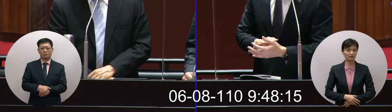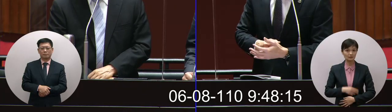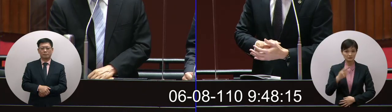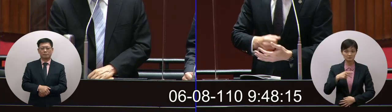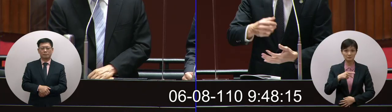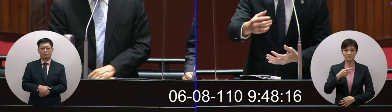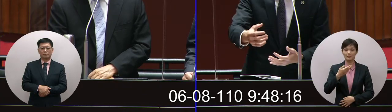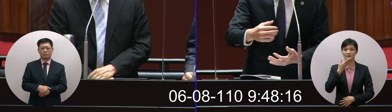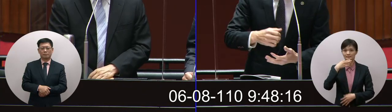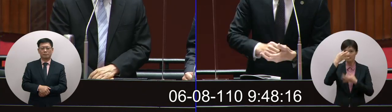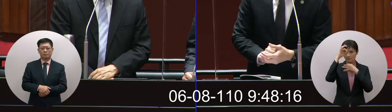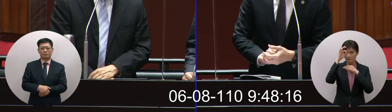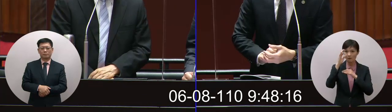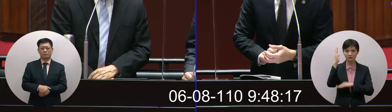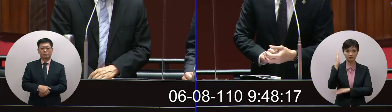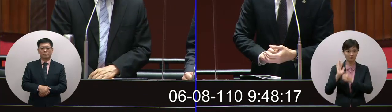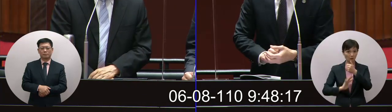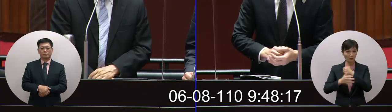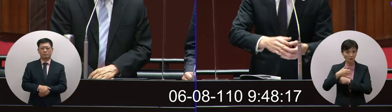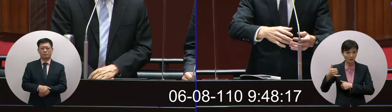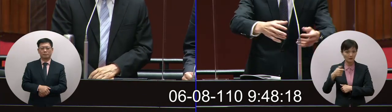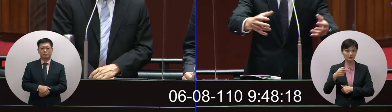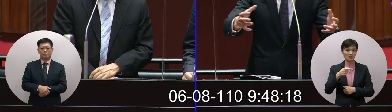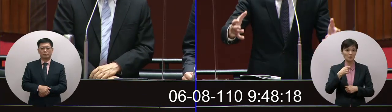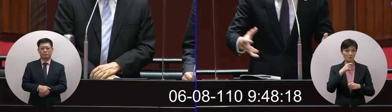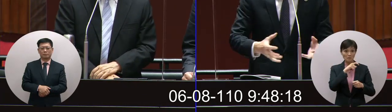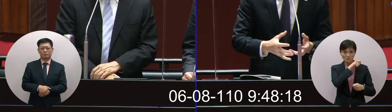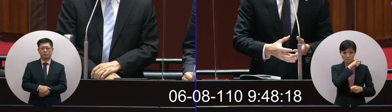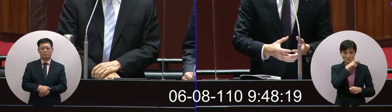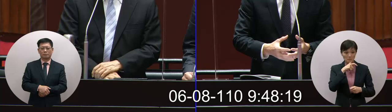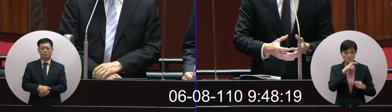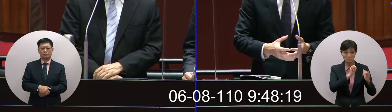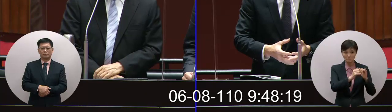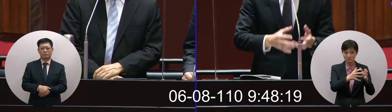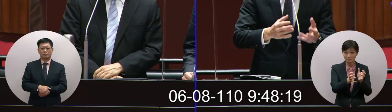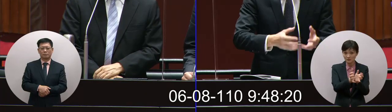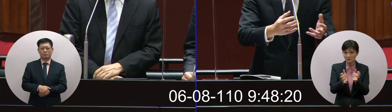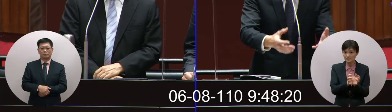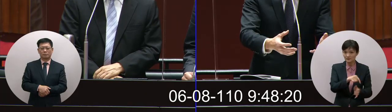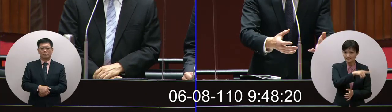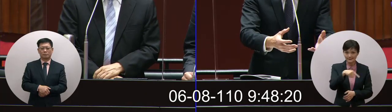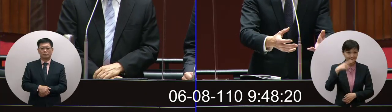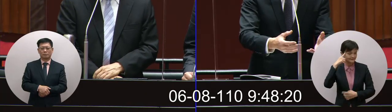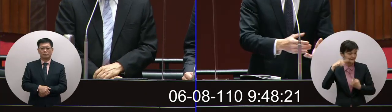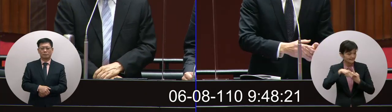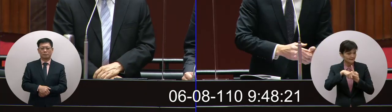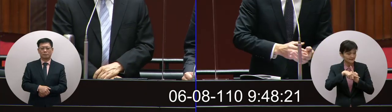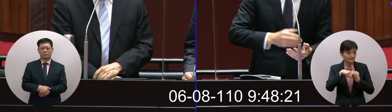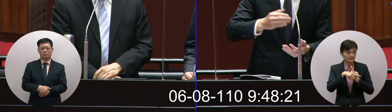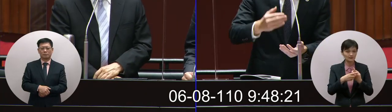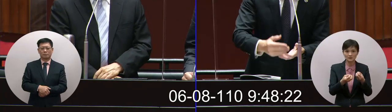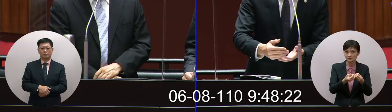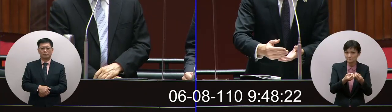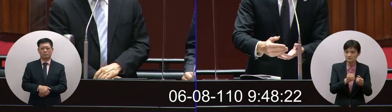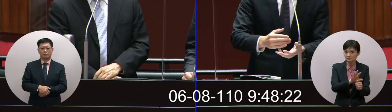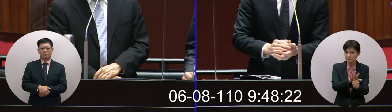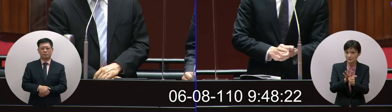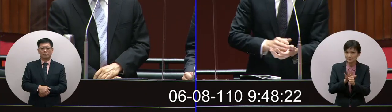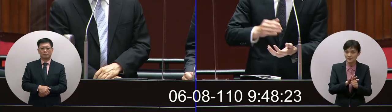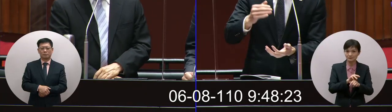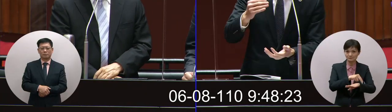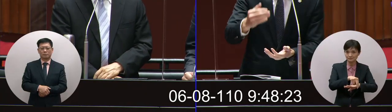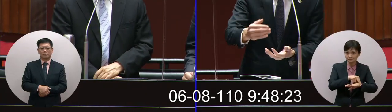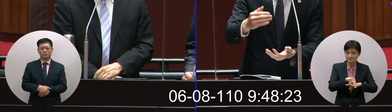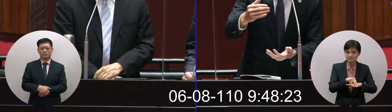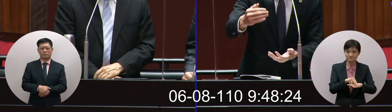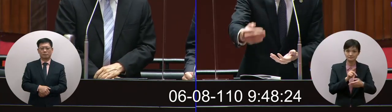唐凤政委吼，包括民间的这些新创团队，对，讲要安怎用什么款的系统，让大家去快筛的时阵，会当预约，会当